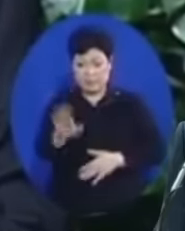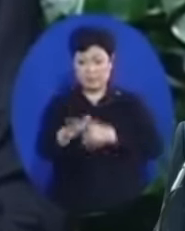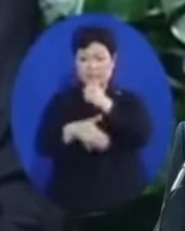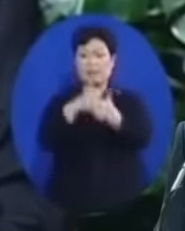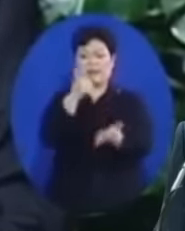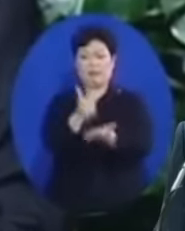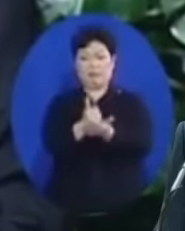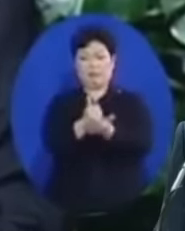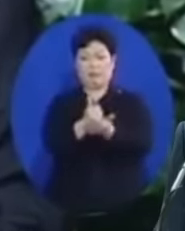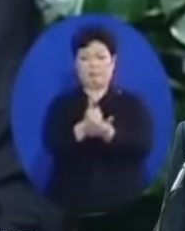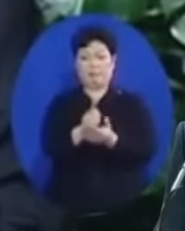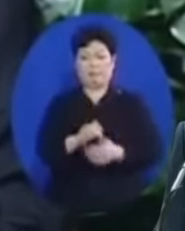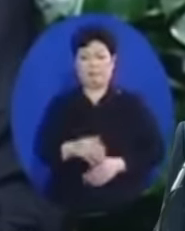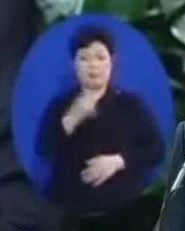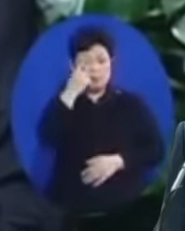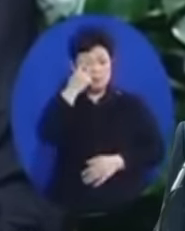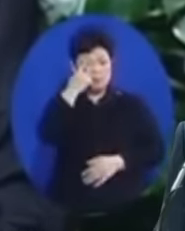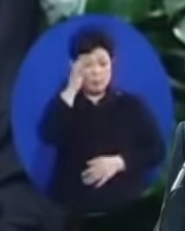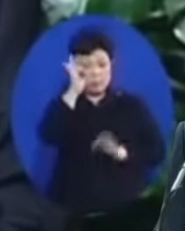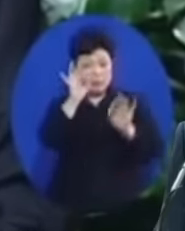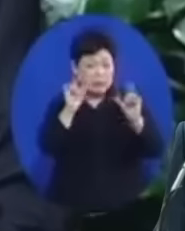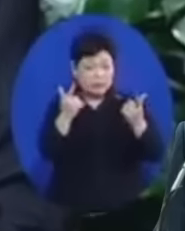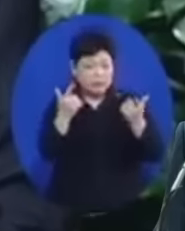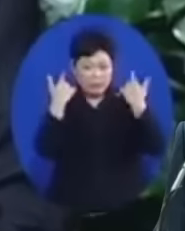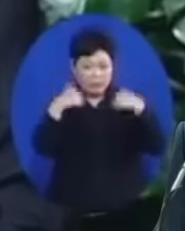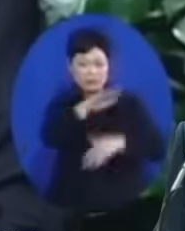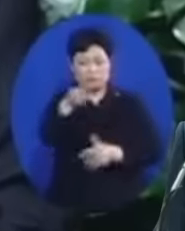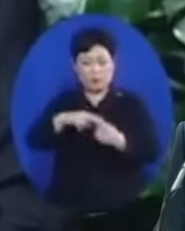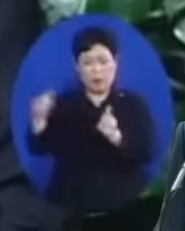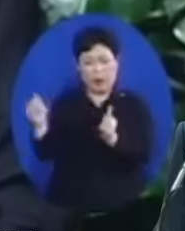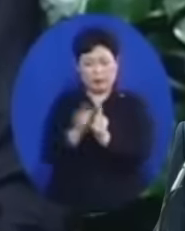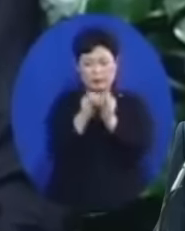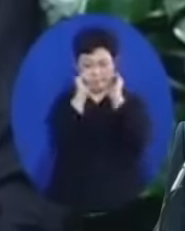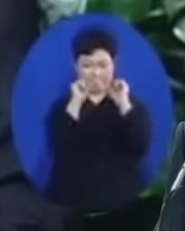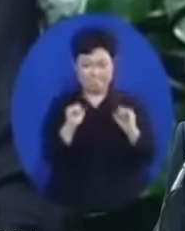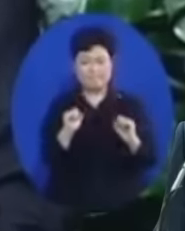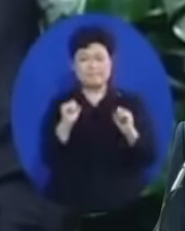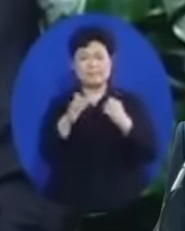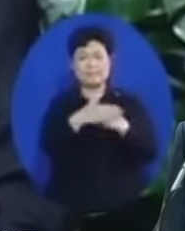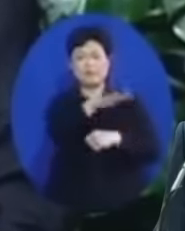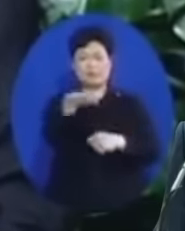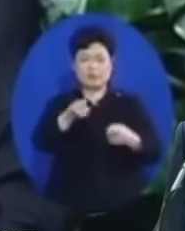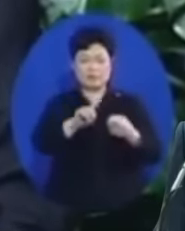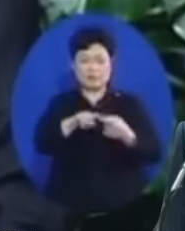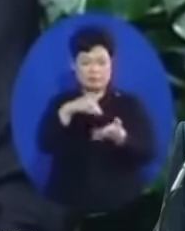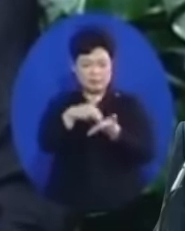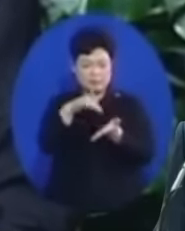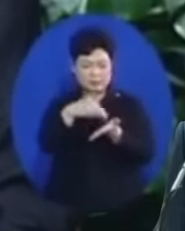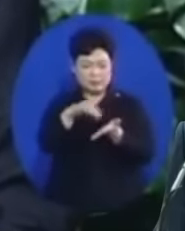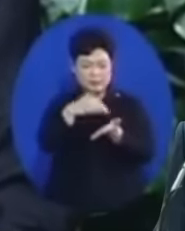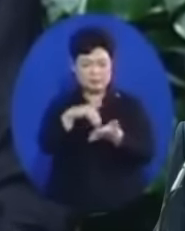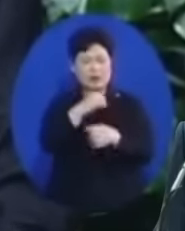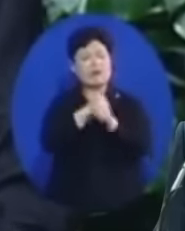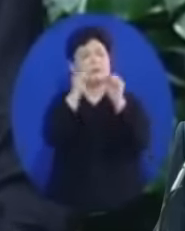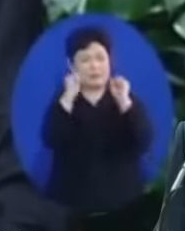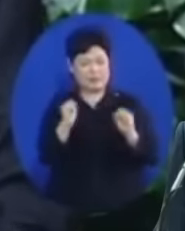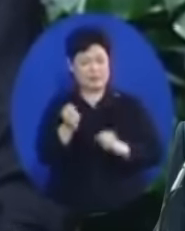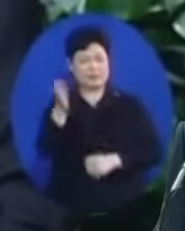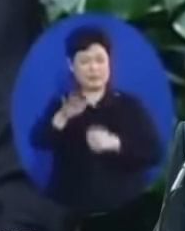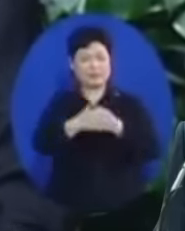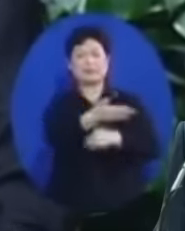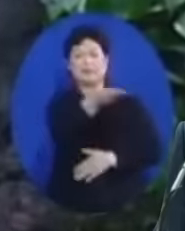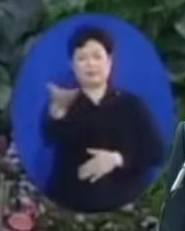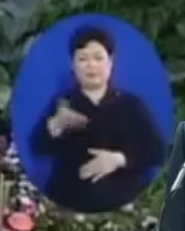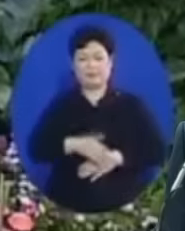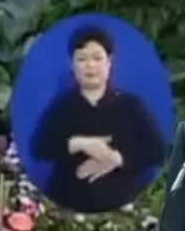하나님이 눈에 안 보여도 항상 우리와 같이 계심으로 우리에 대한 계산을 하고 계신 것입니다. 그러므로